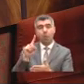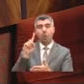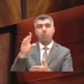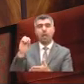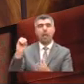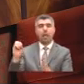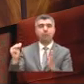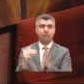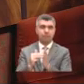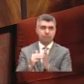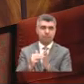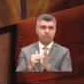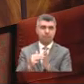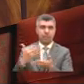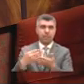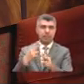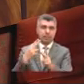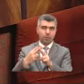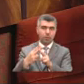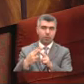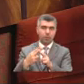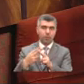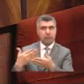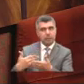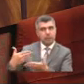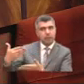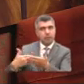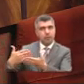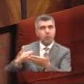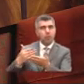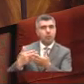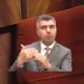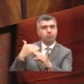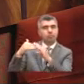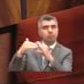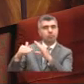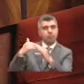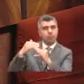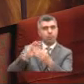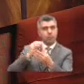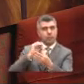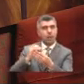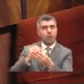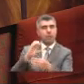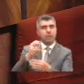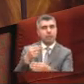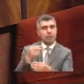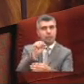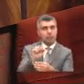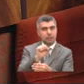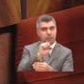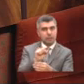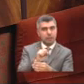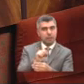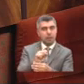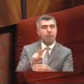فلاح، واللي بعد تبادل ديالها مع الصندوق الوطني للضمان الاجتماعي تبين بأنه بعد التأكد من